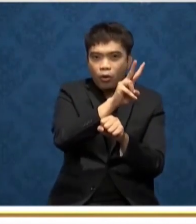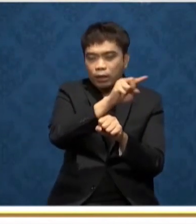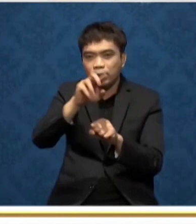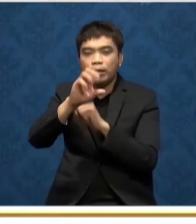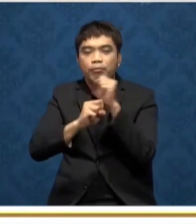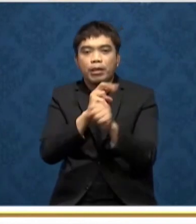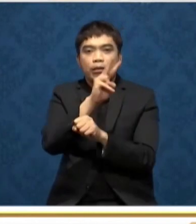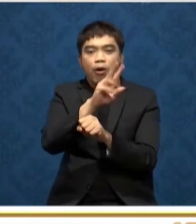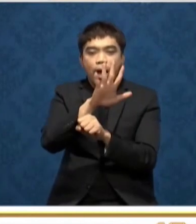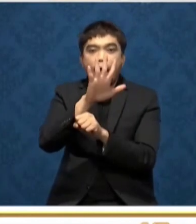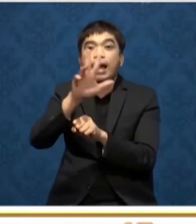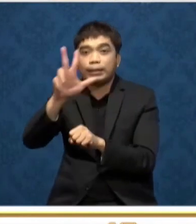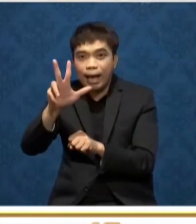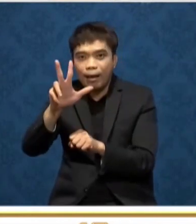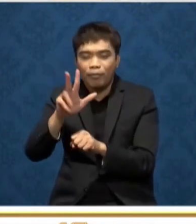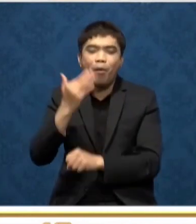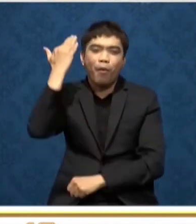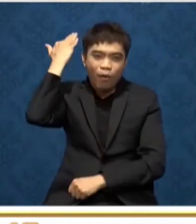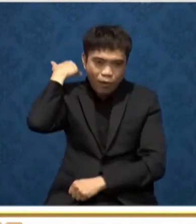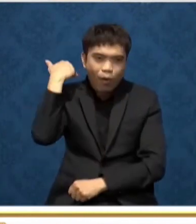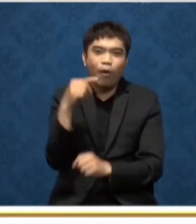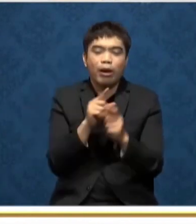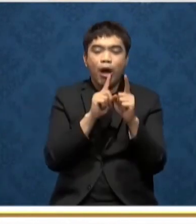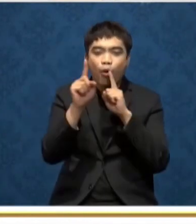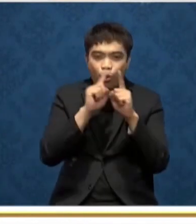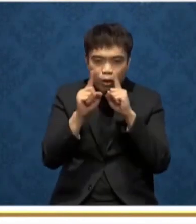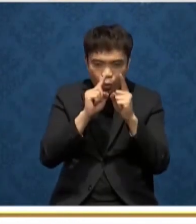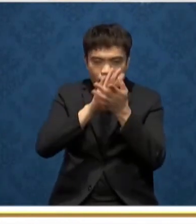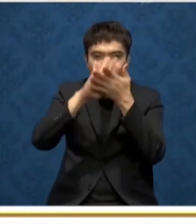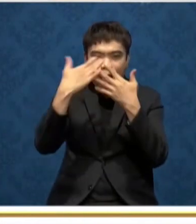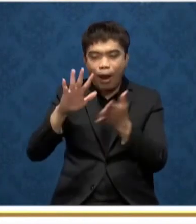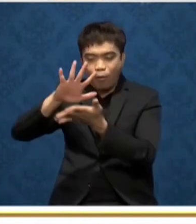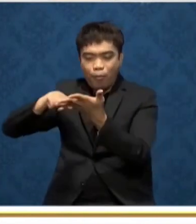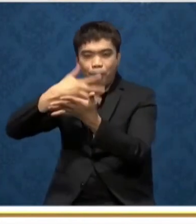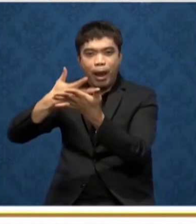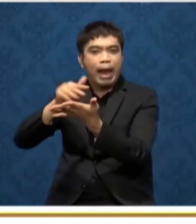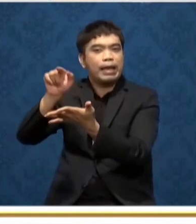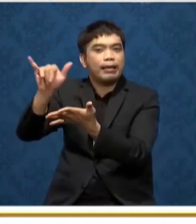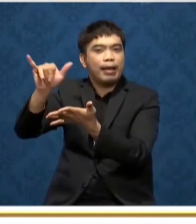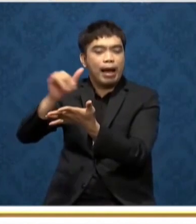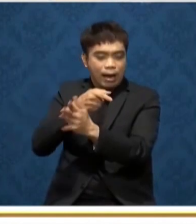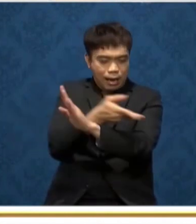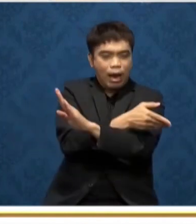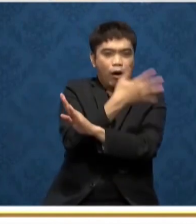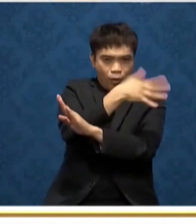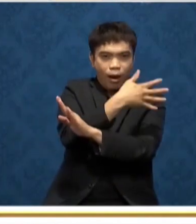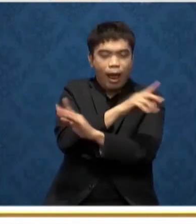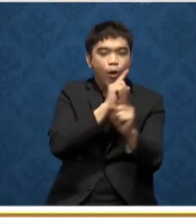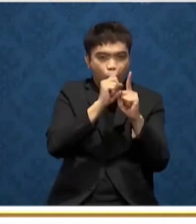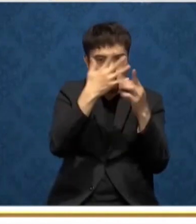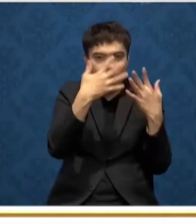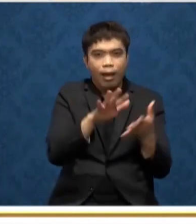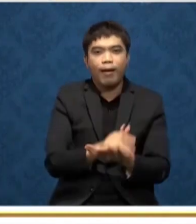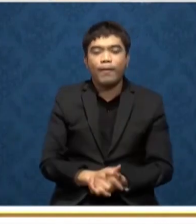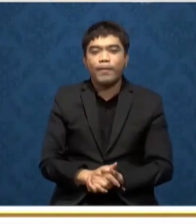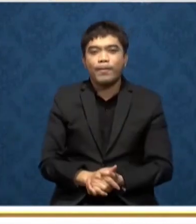วๆี้ค่ะมนเป็กหารือที่ทำกมาก่อนที่จะมีแผนปฏิรูปฉบับนี้เสียอีกถ้าท่ประทานนะคะดูต